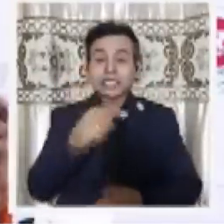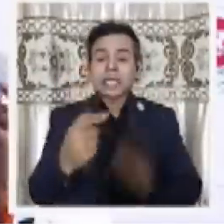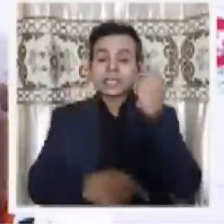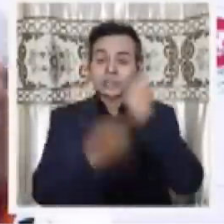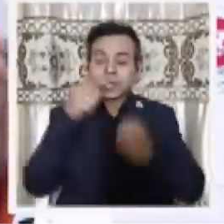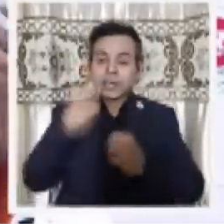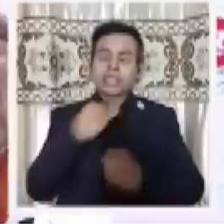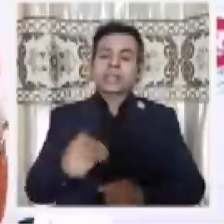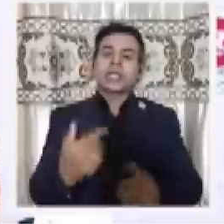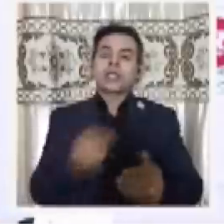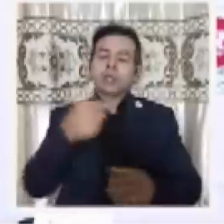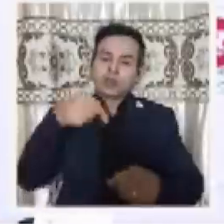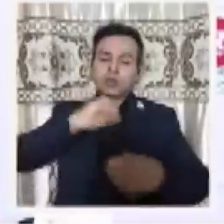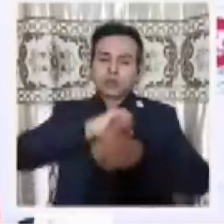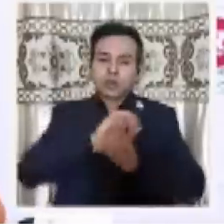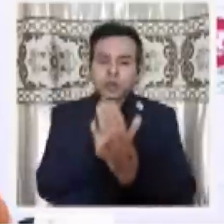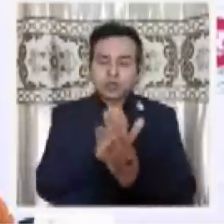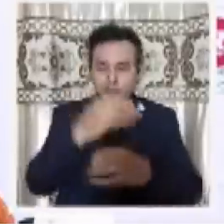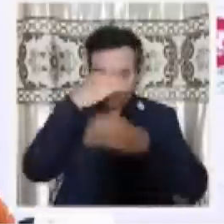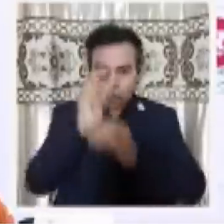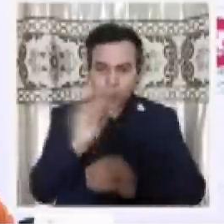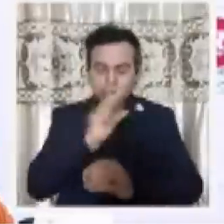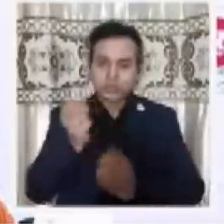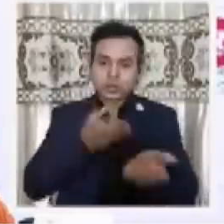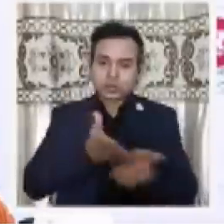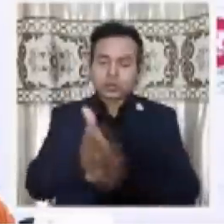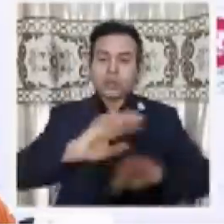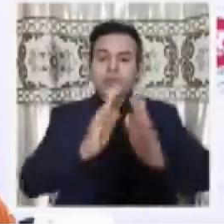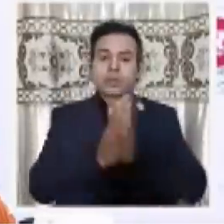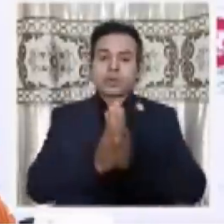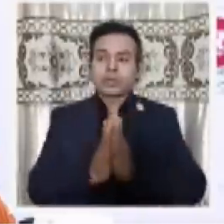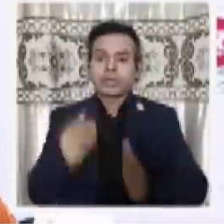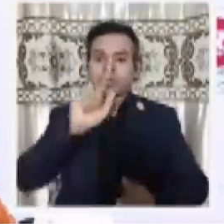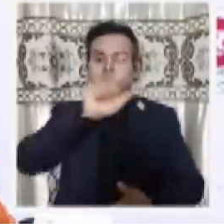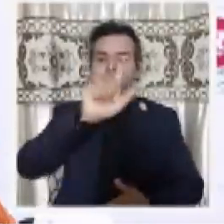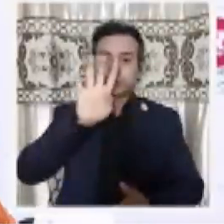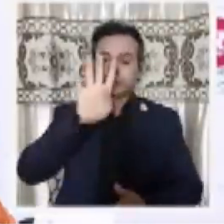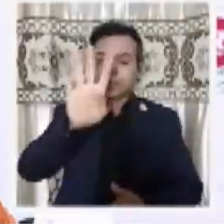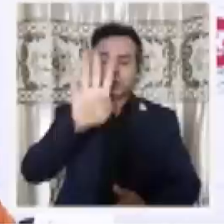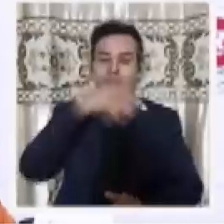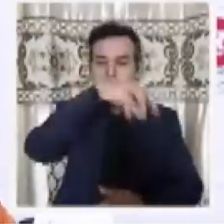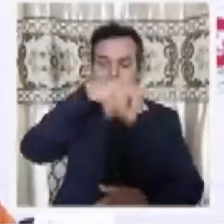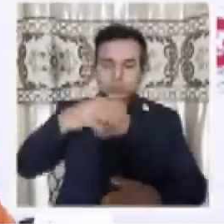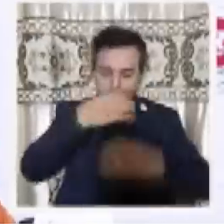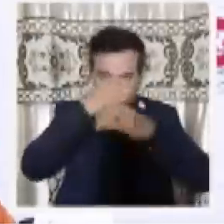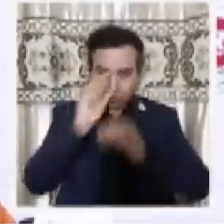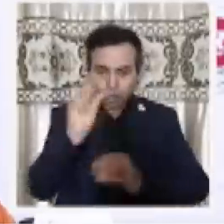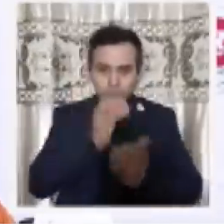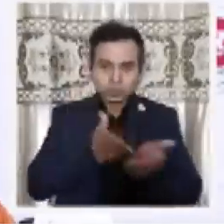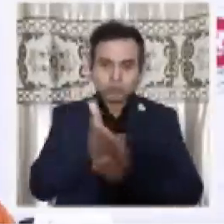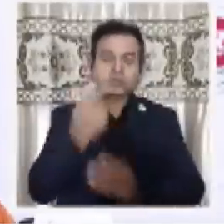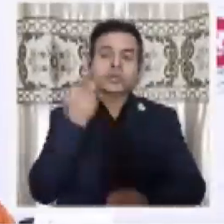আহসানিয়া মিশন ক্যান্সার অ্যান্ড জেনারেল হসপিটাল ঢাকা, তারা তাদের পিসিআর ল্যাবের কার্যক্রম শুরু